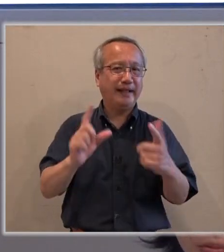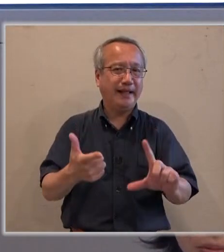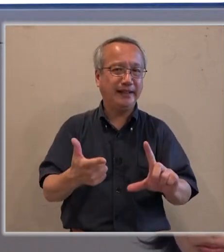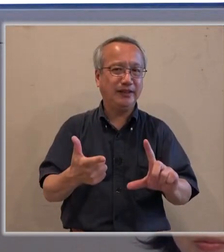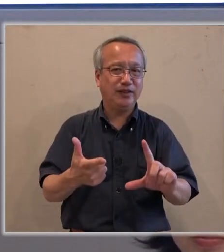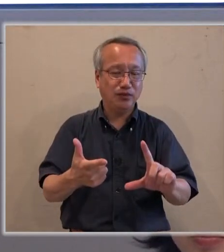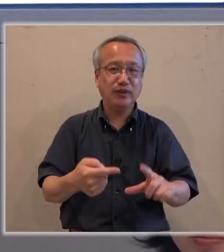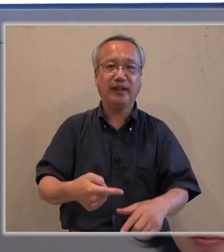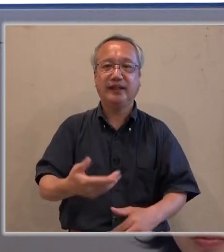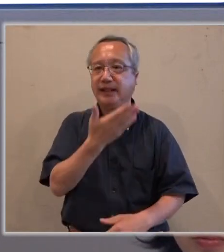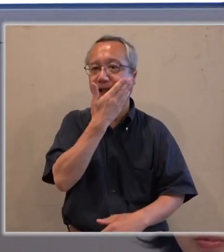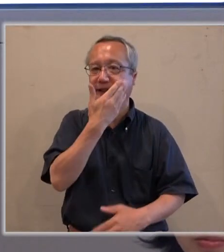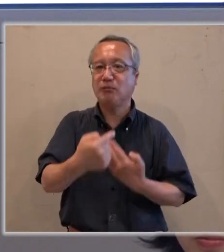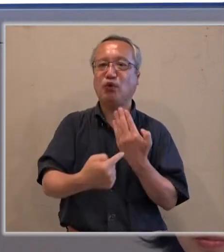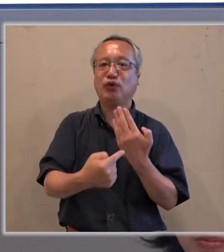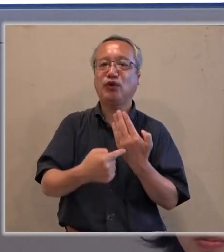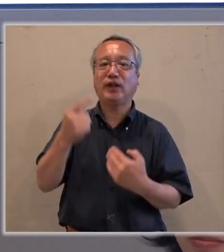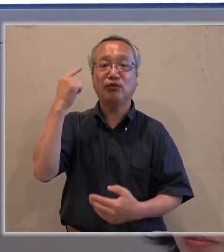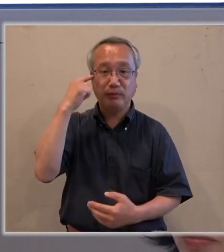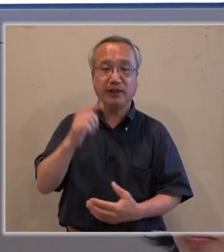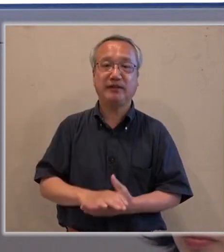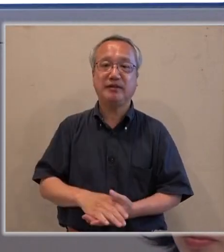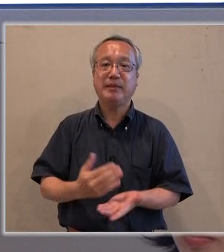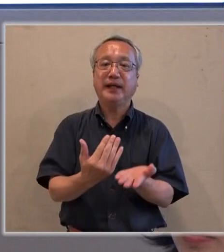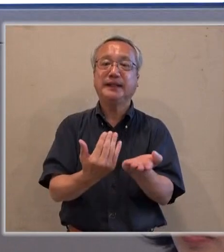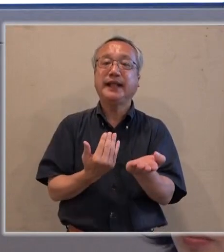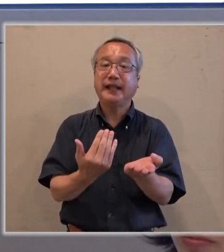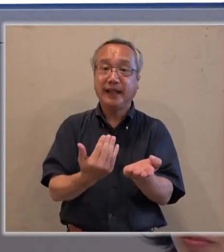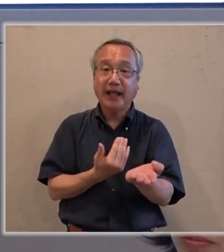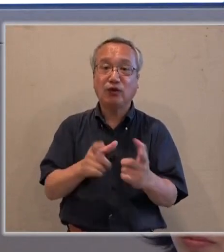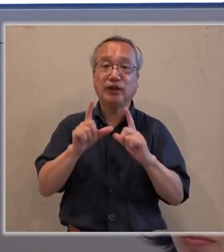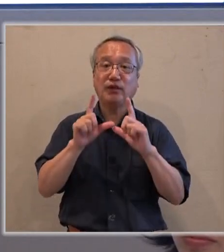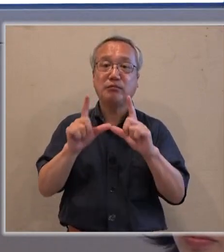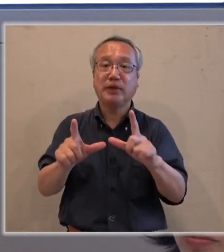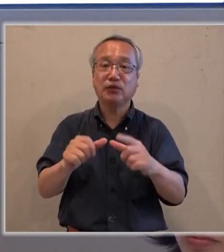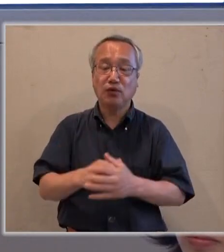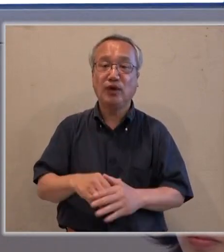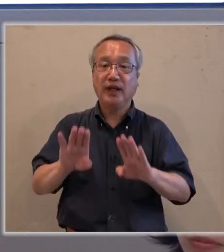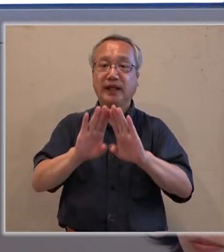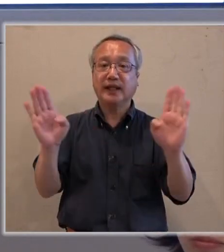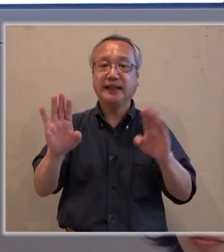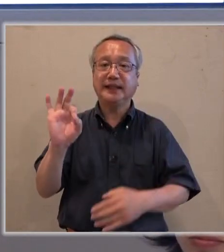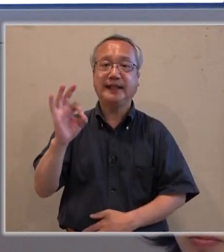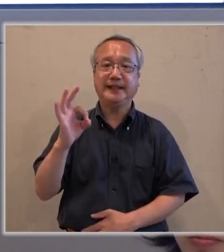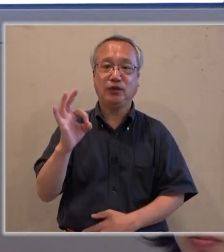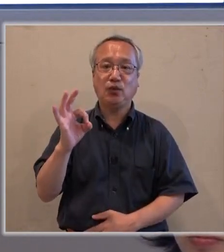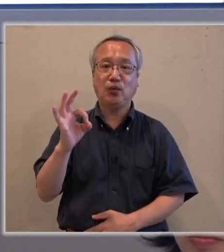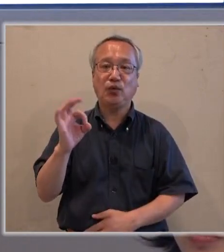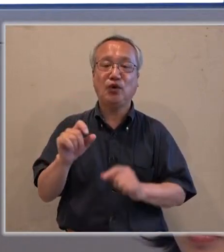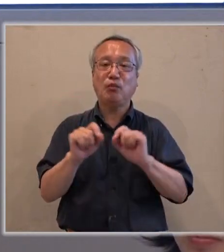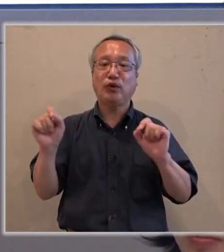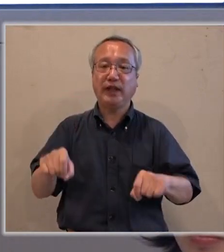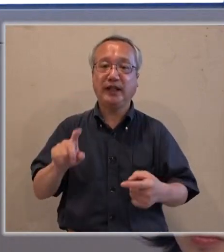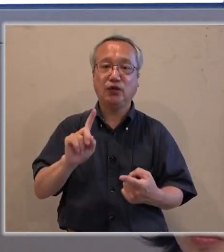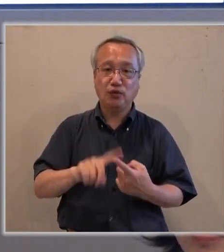よ。なので、まずちょっと一応前提としてお伝えいたしますと、開催費用の問題、あ